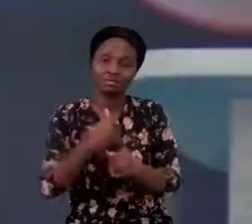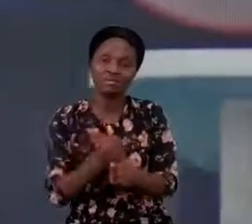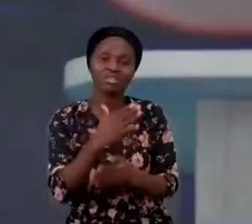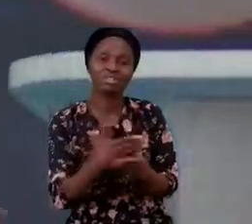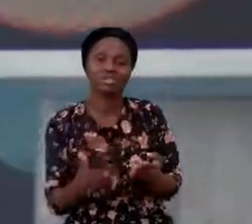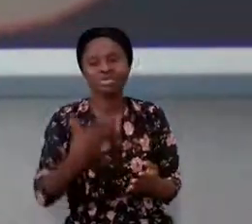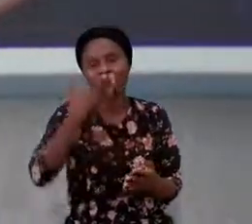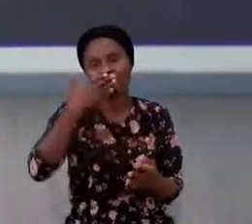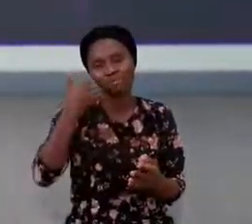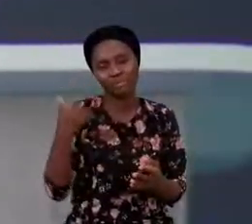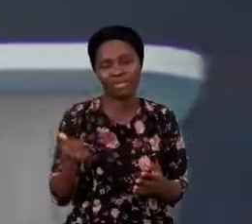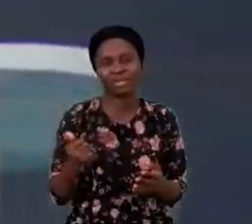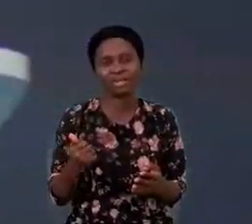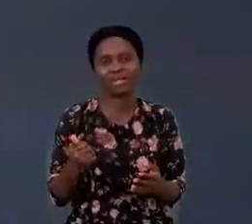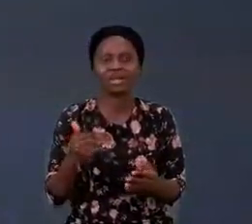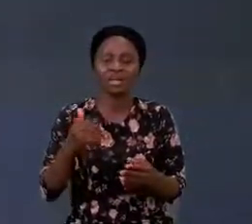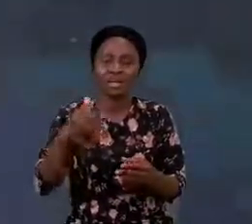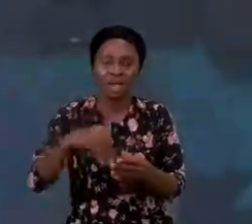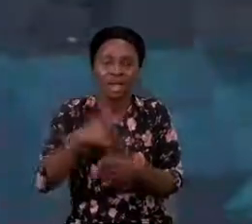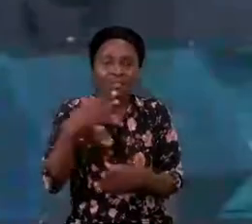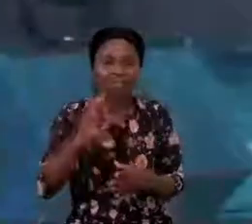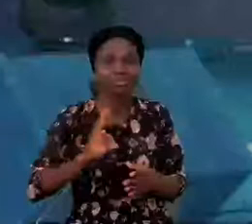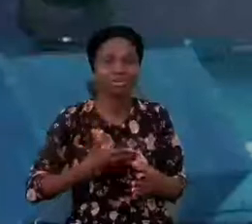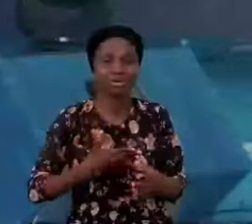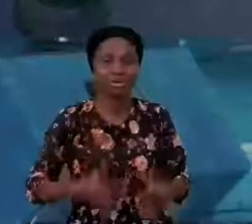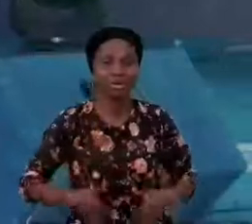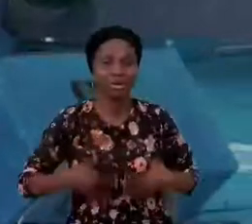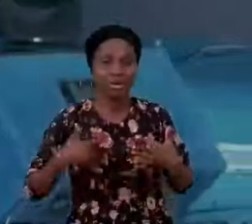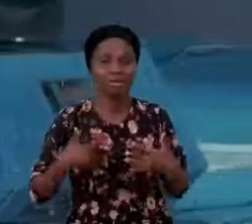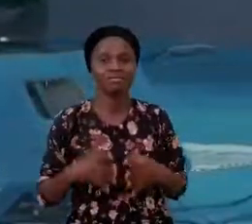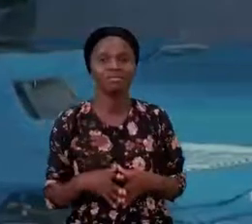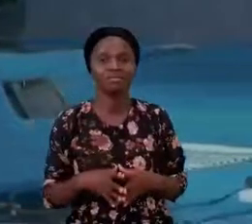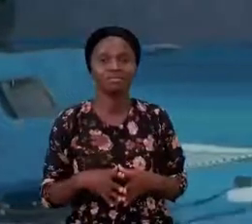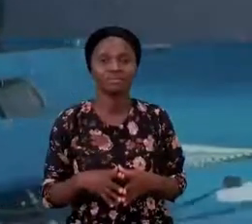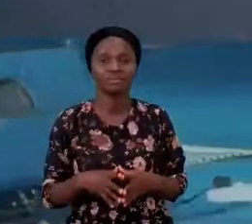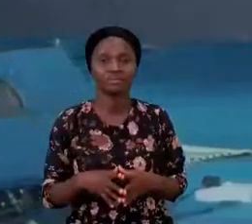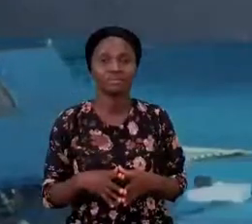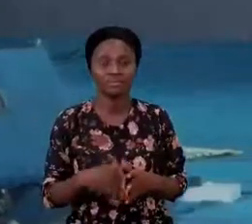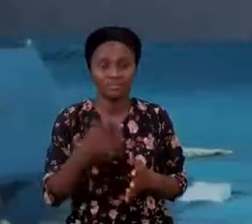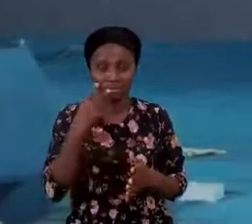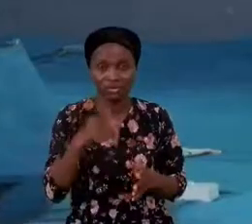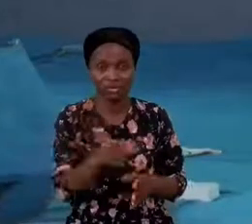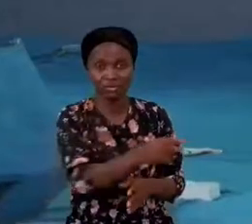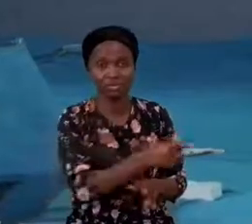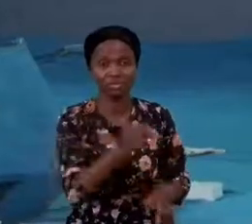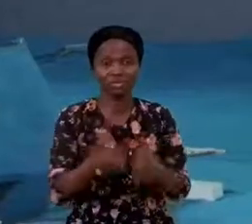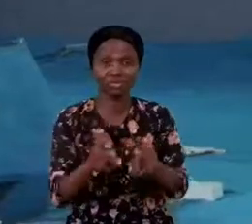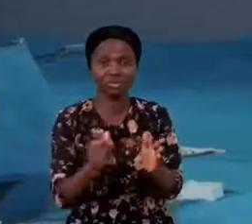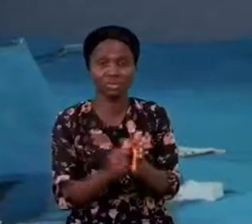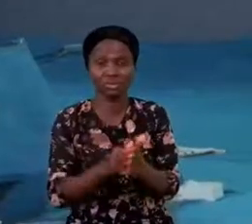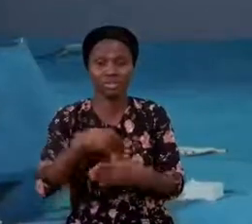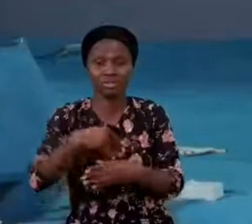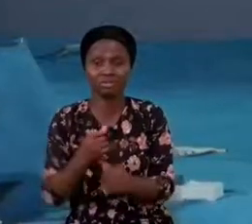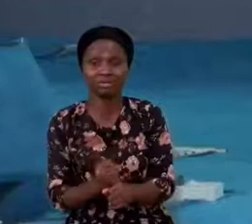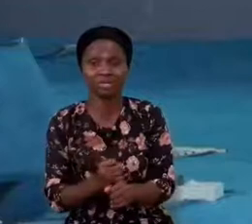jamais regardé ces gens-là qui fabriquent les pots, qui fabriquent les coupes, les plats avec de